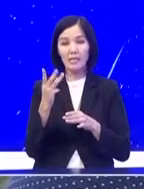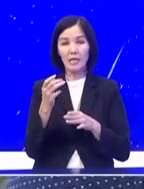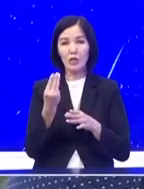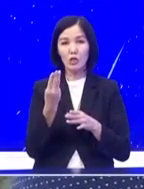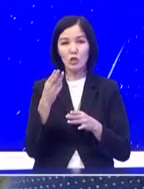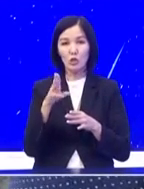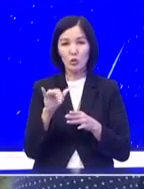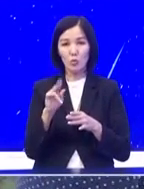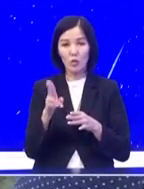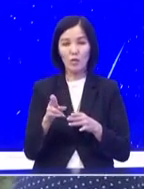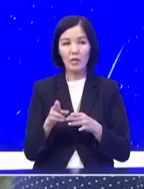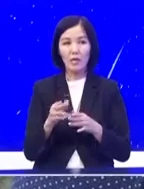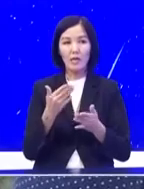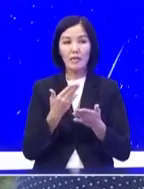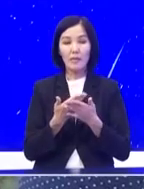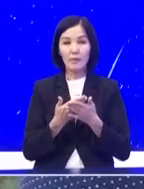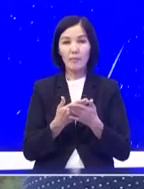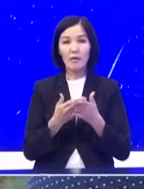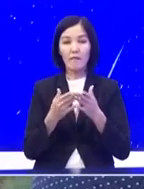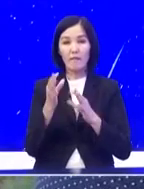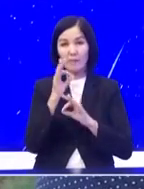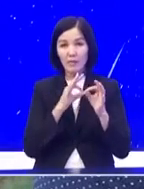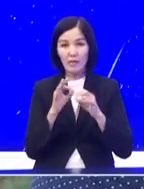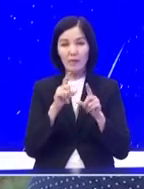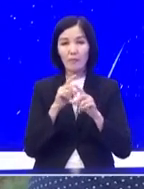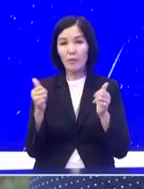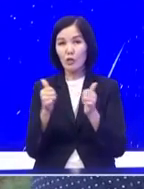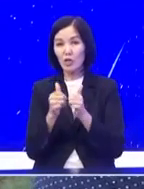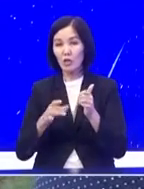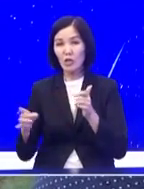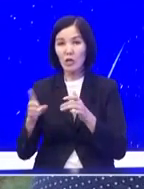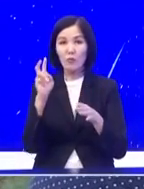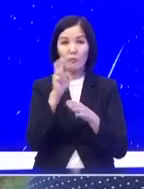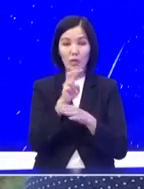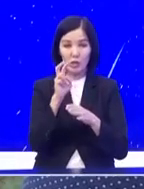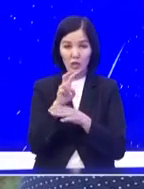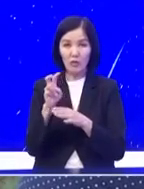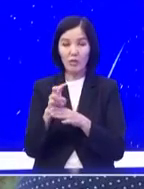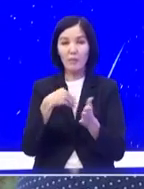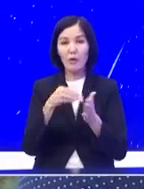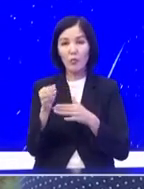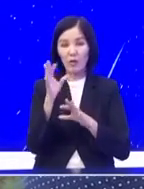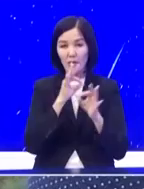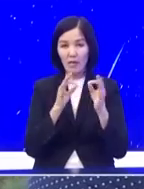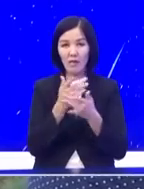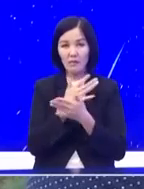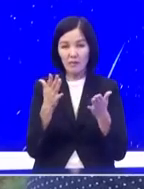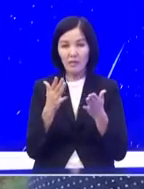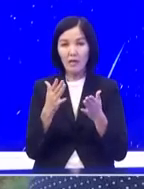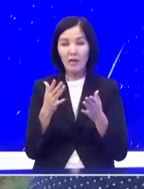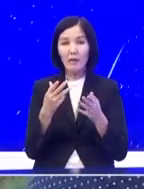является областным центром, и об нашими аптеками пользуются и жители близлежащих районов. Они тоже приезжают и здесь покупают лекарства. Поэтому